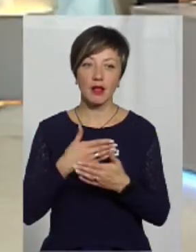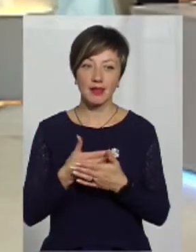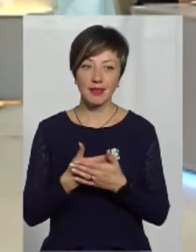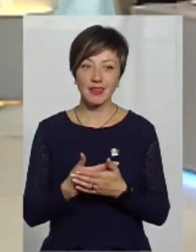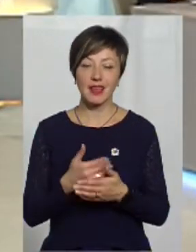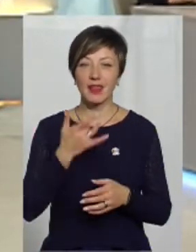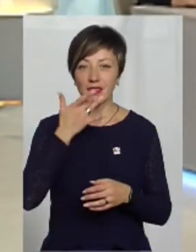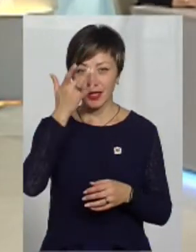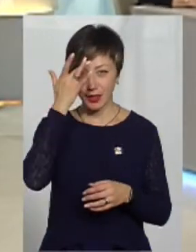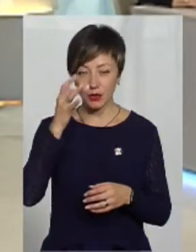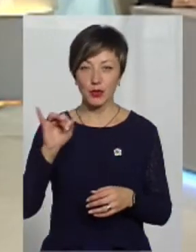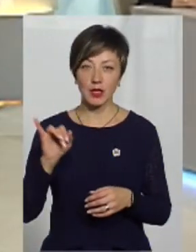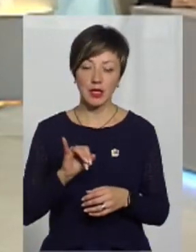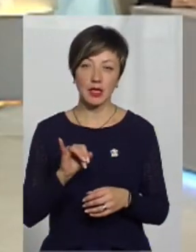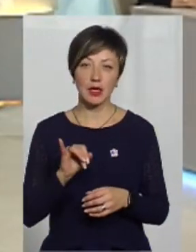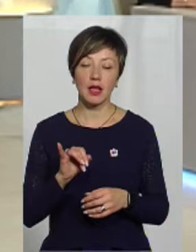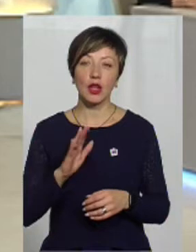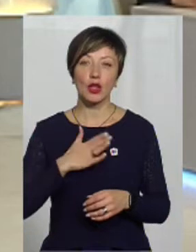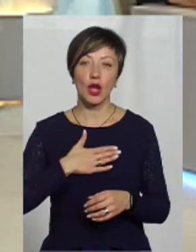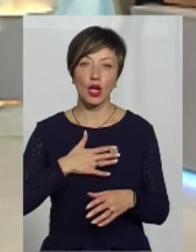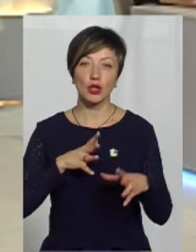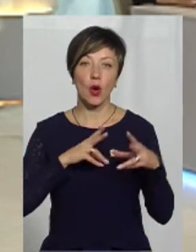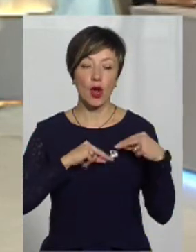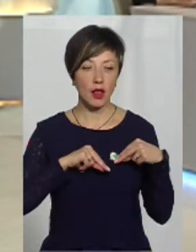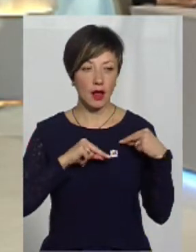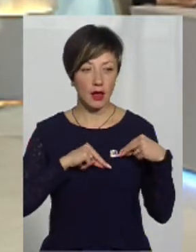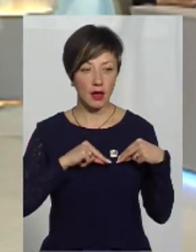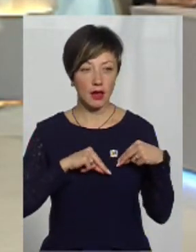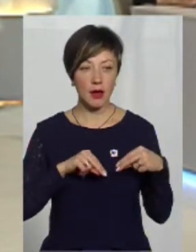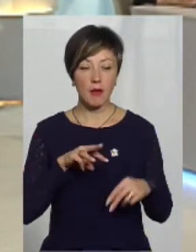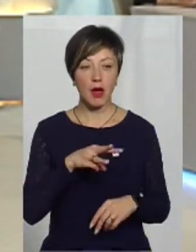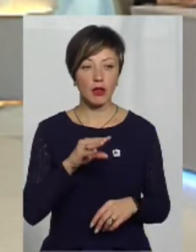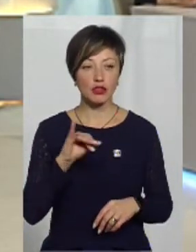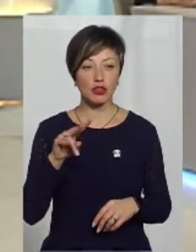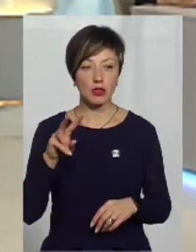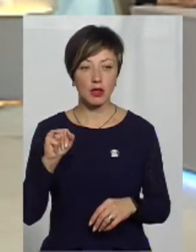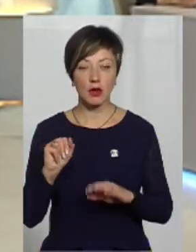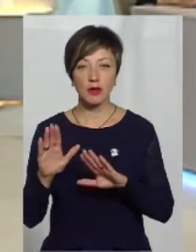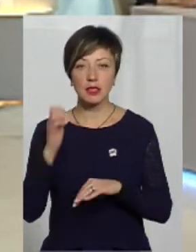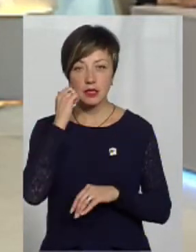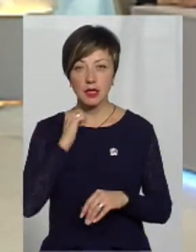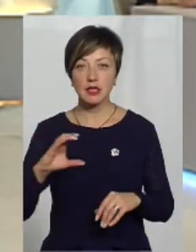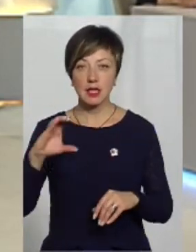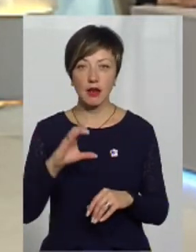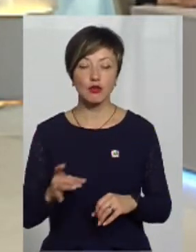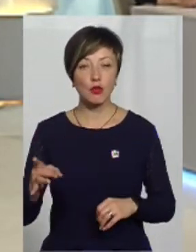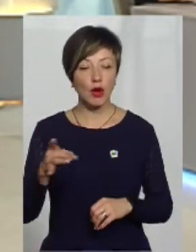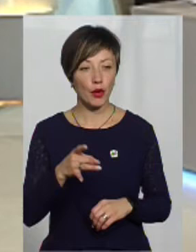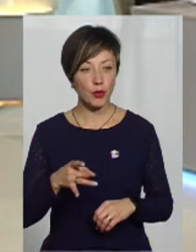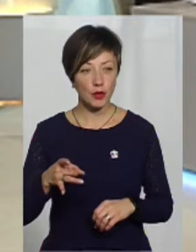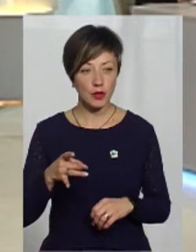дякую. Так, і влітку, і влітку. Угу. Наш колега Михайло Жила побував в Старосинявському районі,